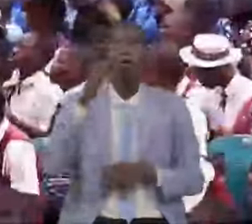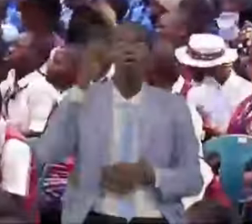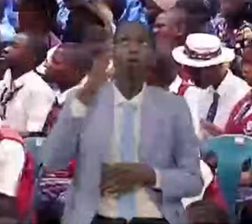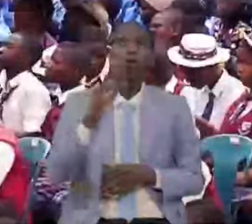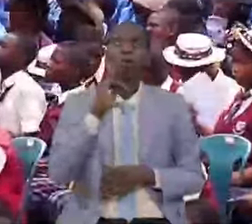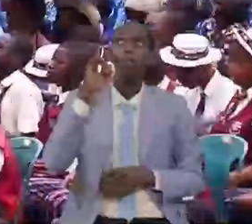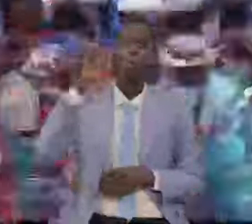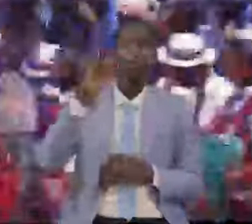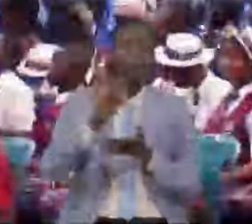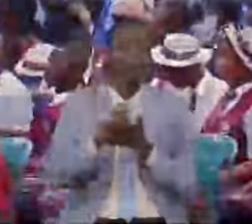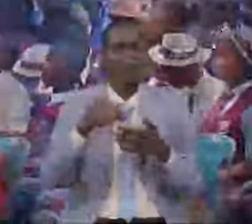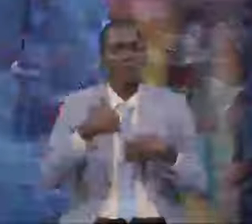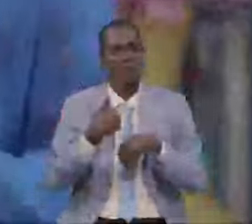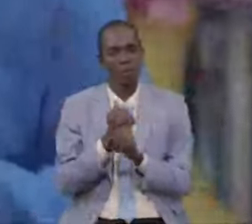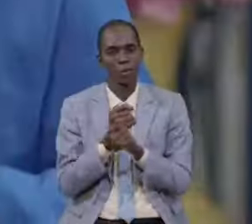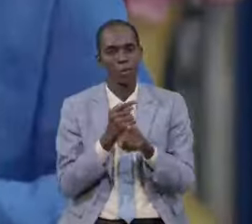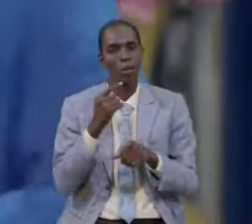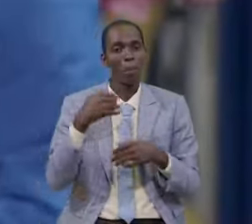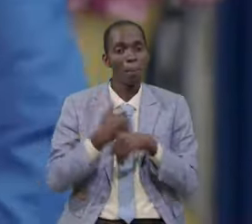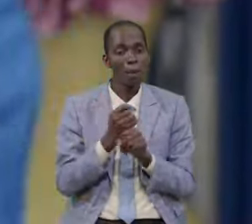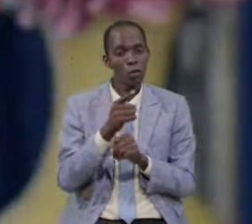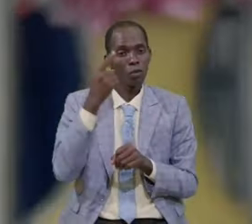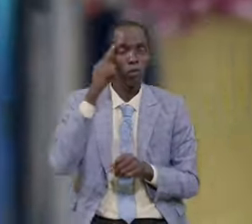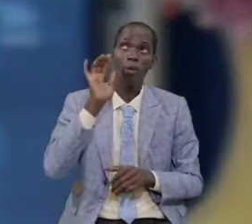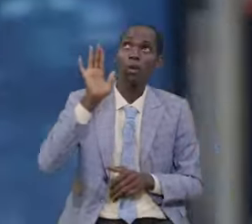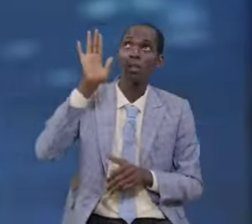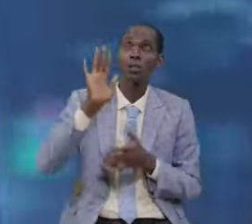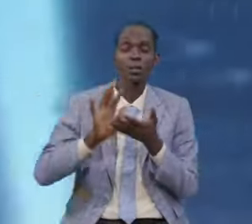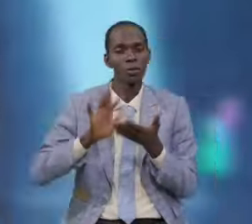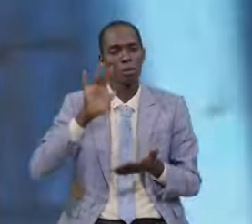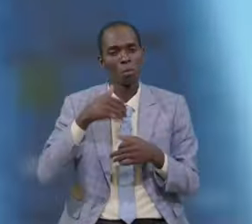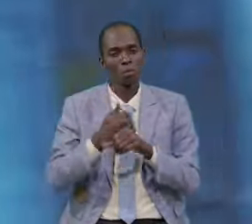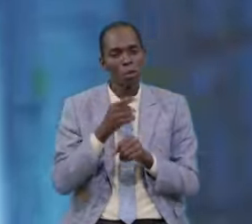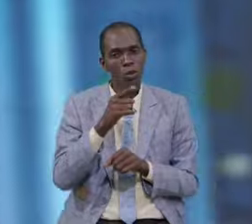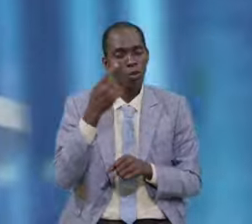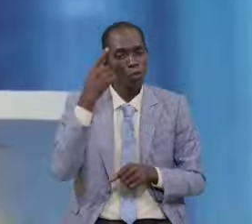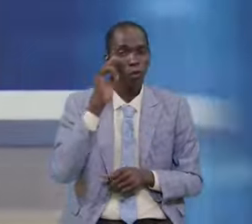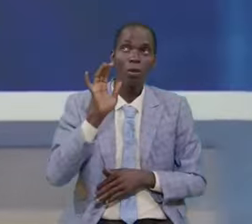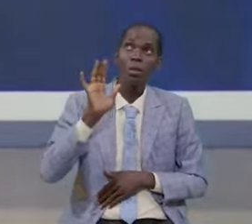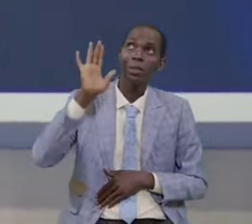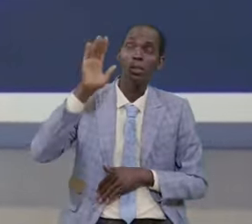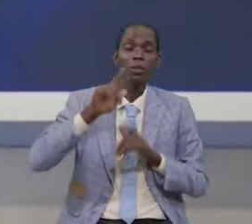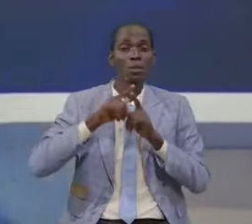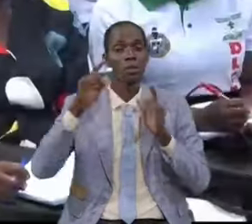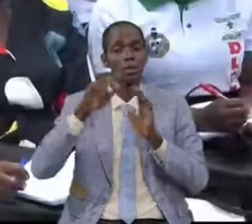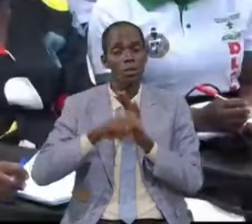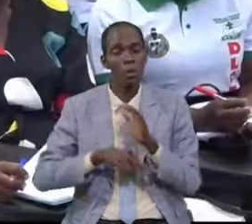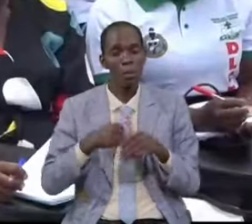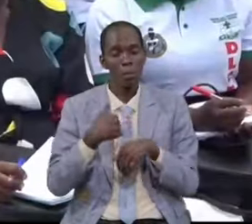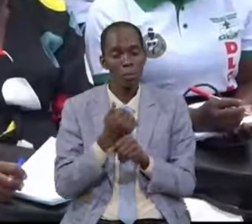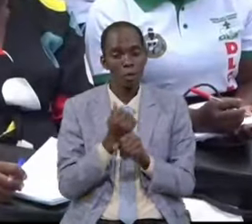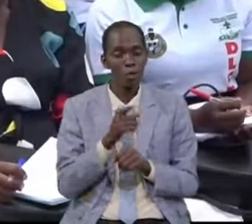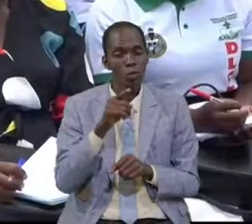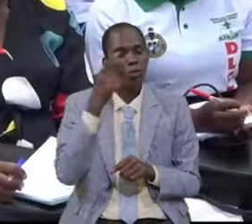il t'a fait pour la gloire, il t'a créé pour la grandeur. Et ce pourquoi il t'a créé